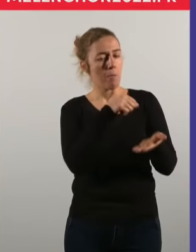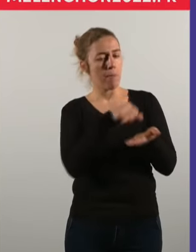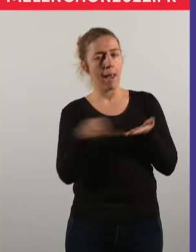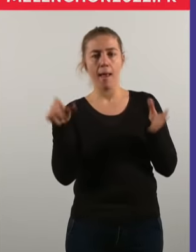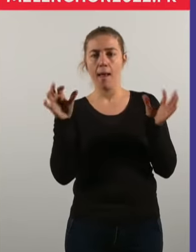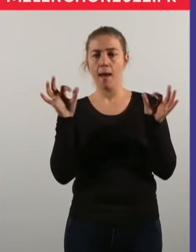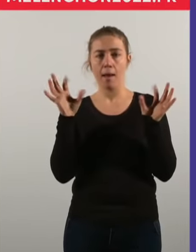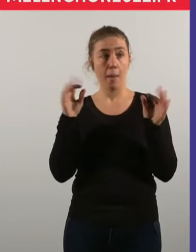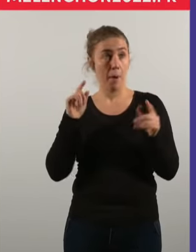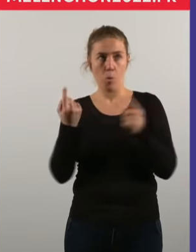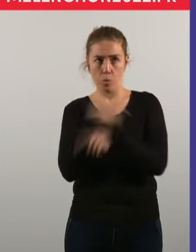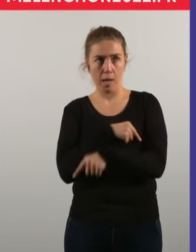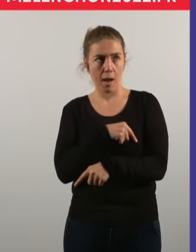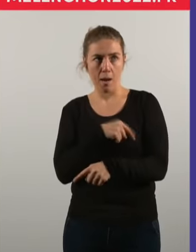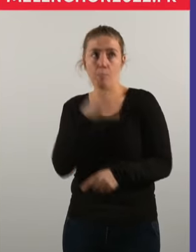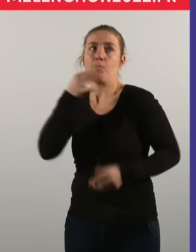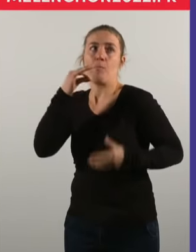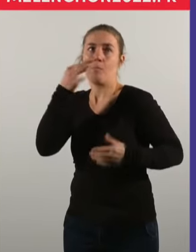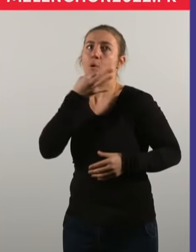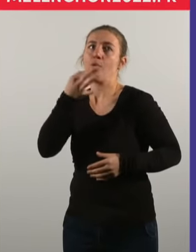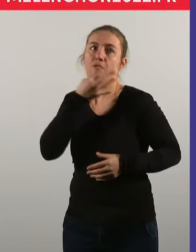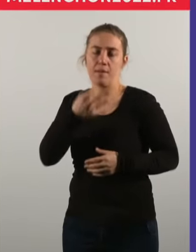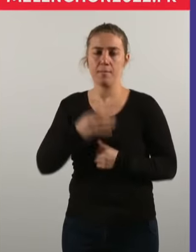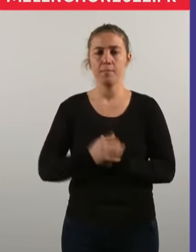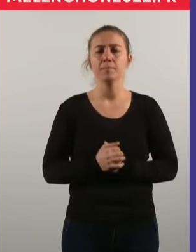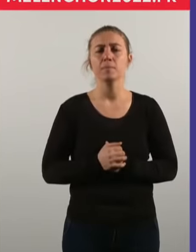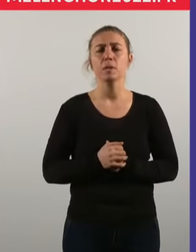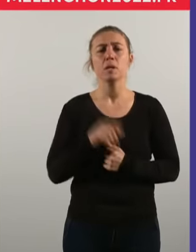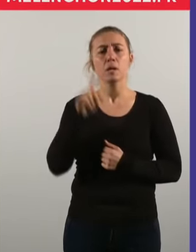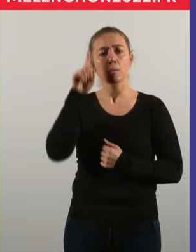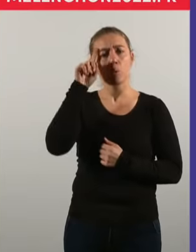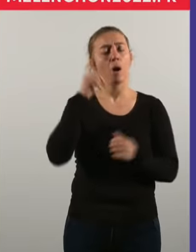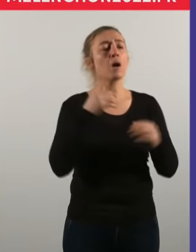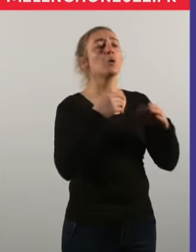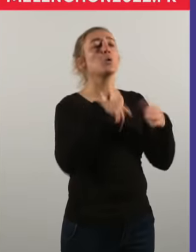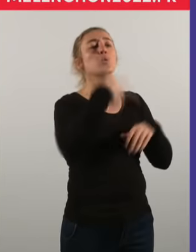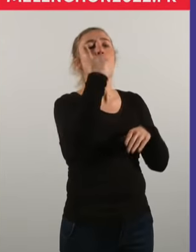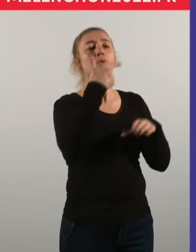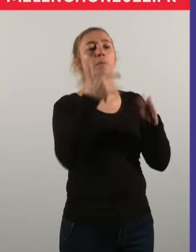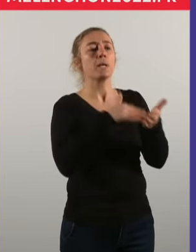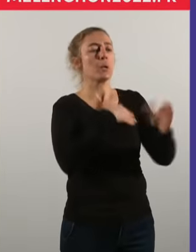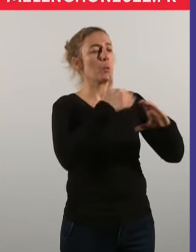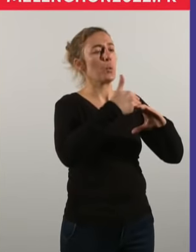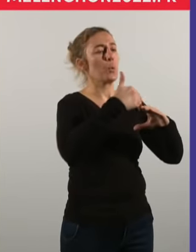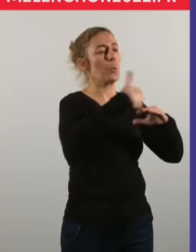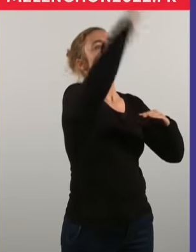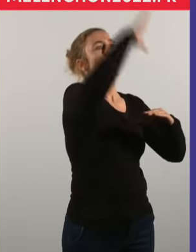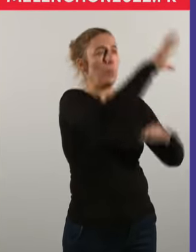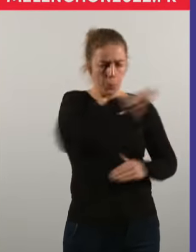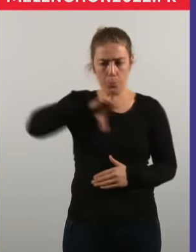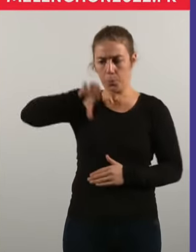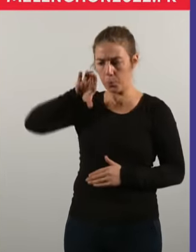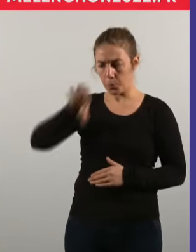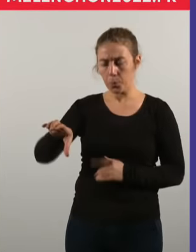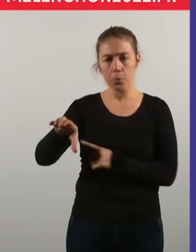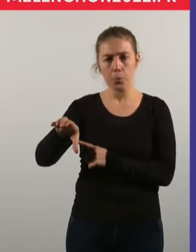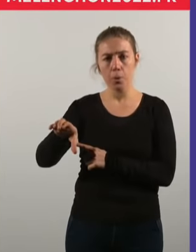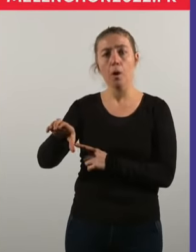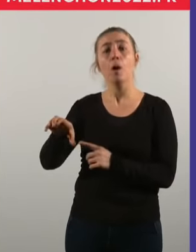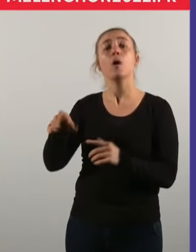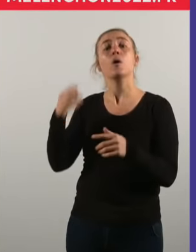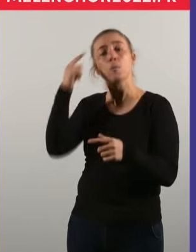mais avec nous ça va rapporter. Parce que tout ce qu'il y aura au-delà de 12 millions, nous le donnons aux jeunes gens, ceux de